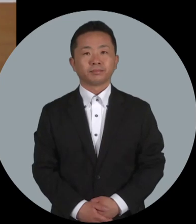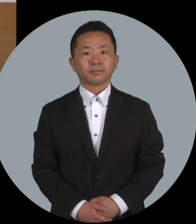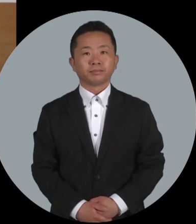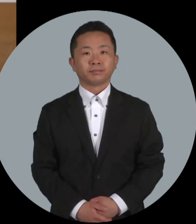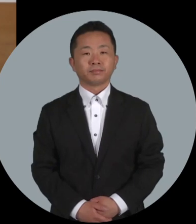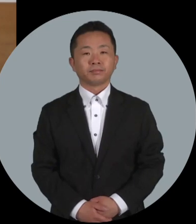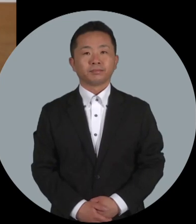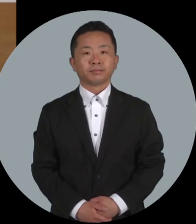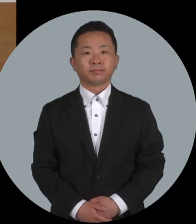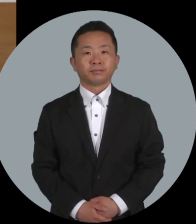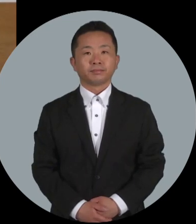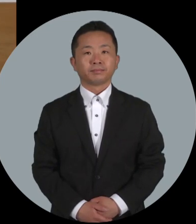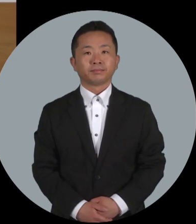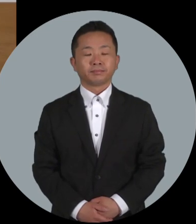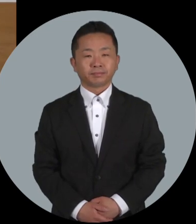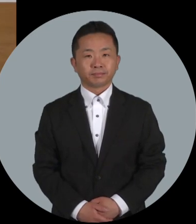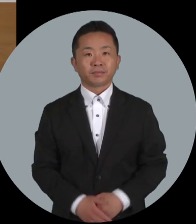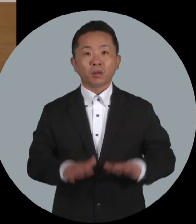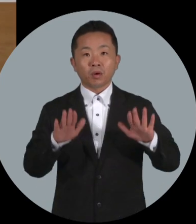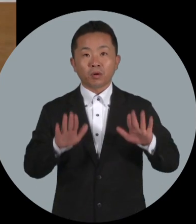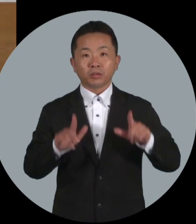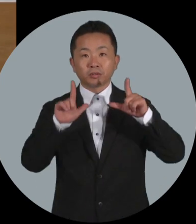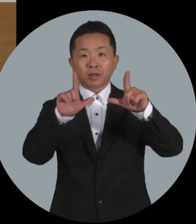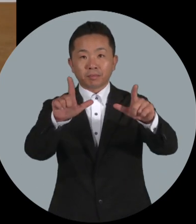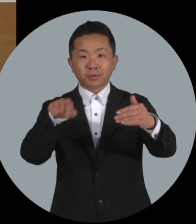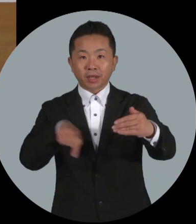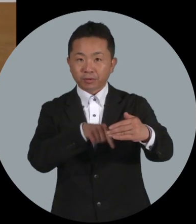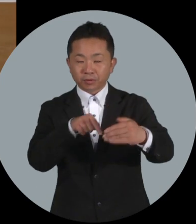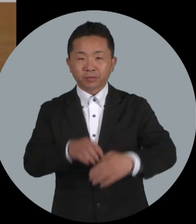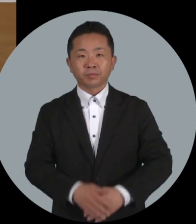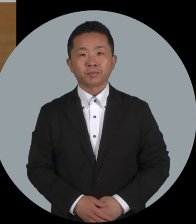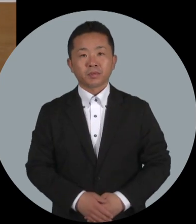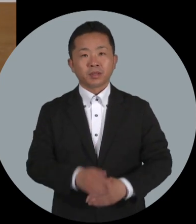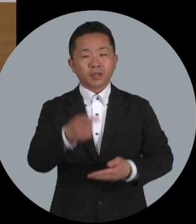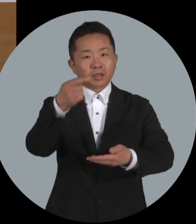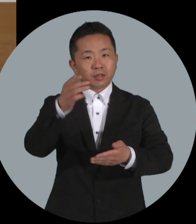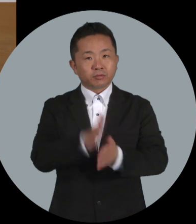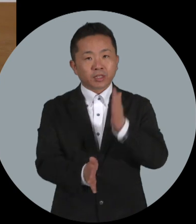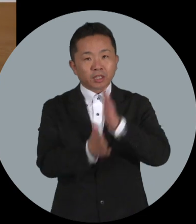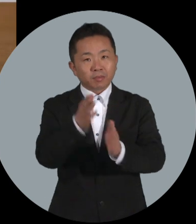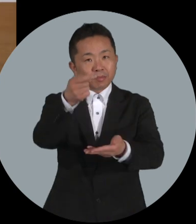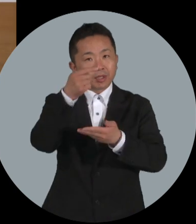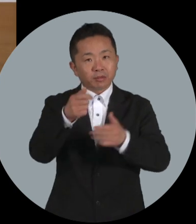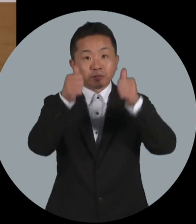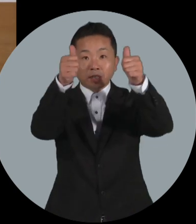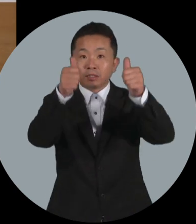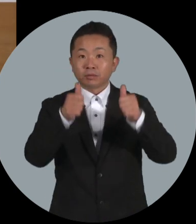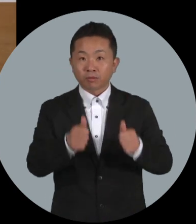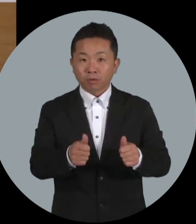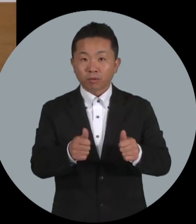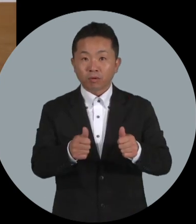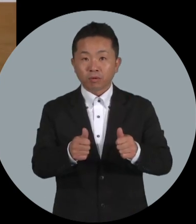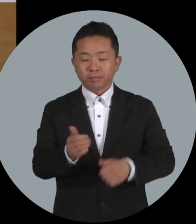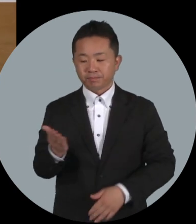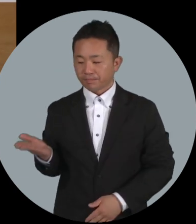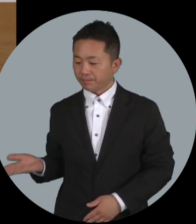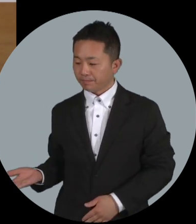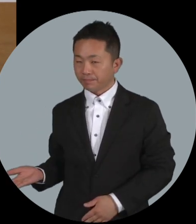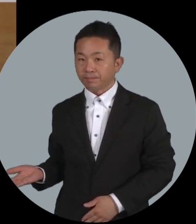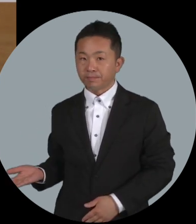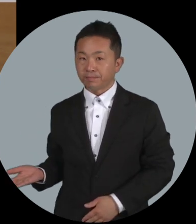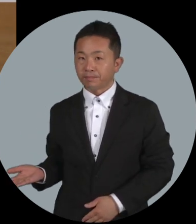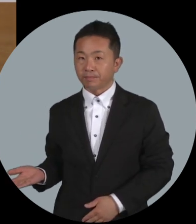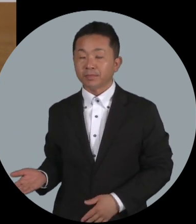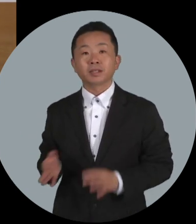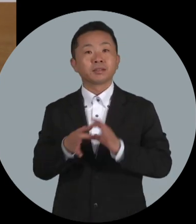よろしくお願いいたします。本日の発表項目は、学び直しサイト、教育 TV